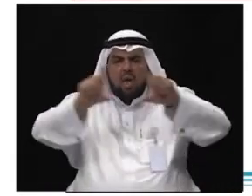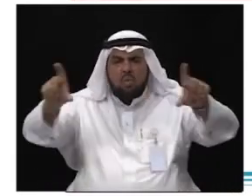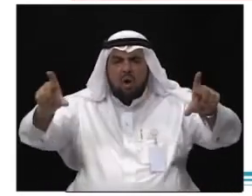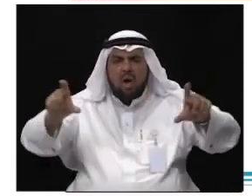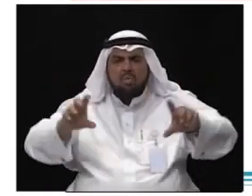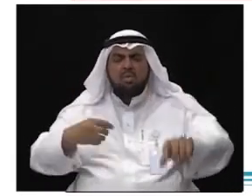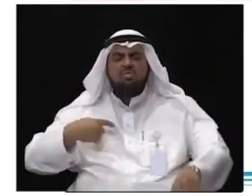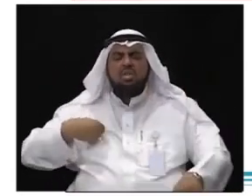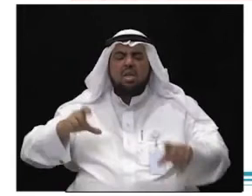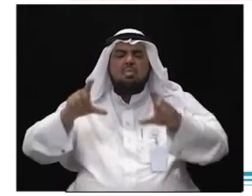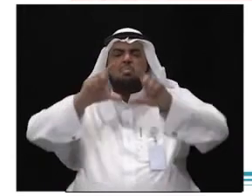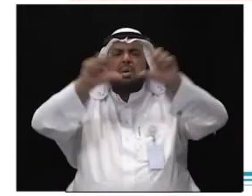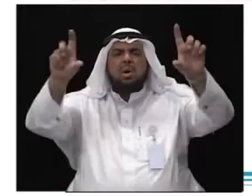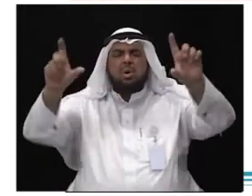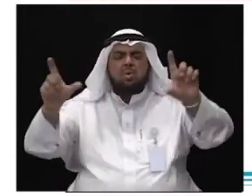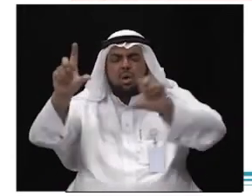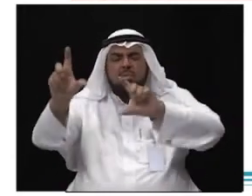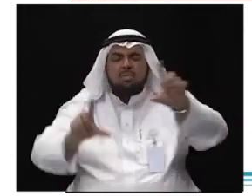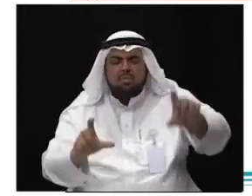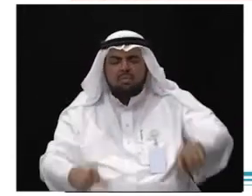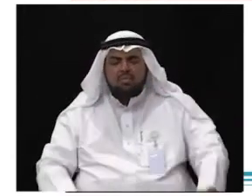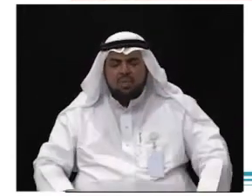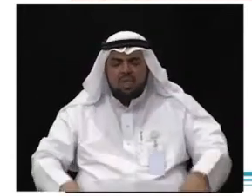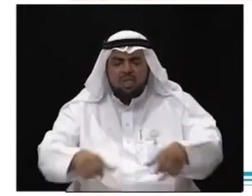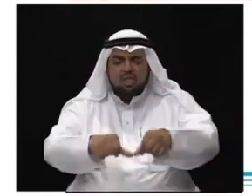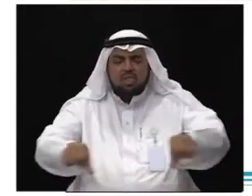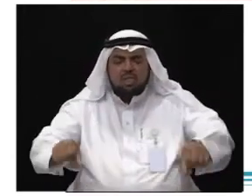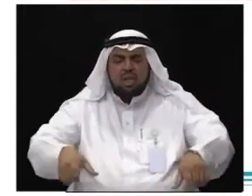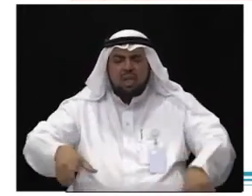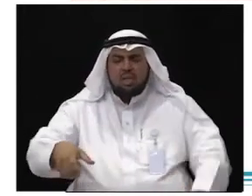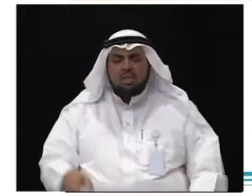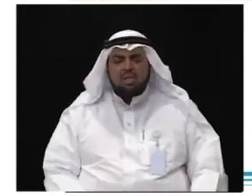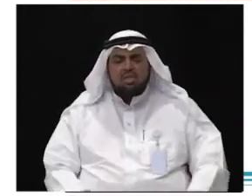الصحيح. رقم 1، شريط القوائم.